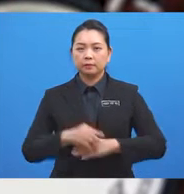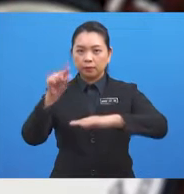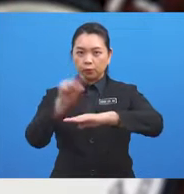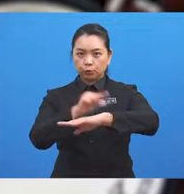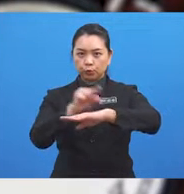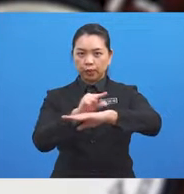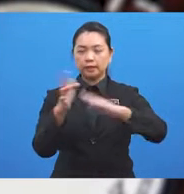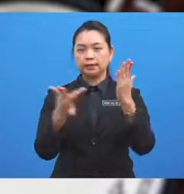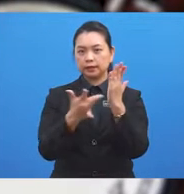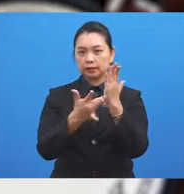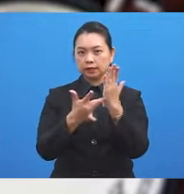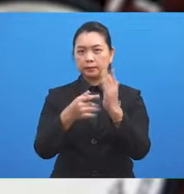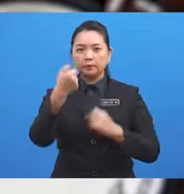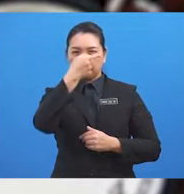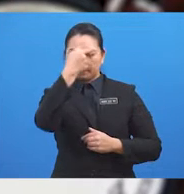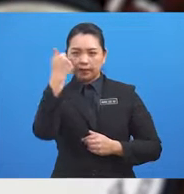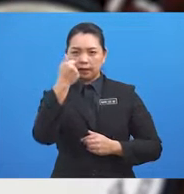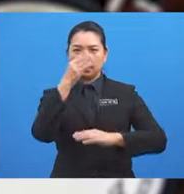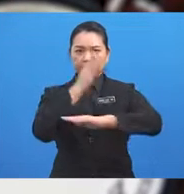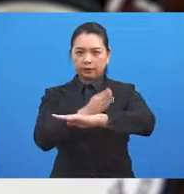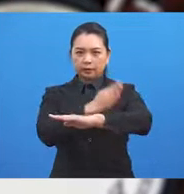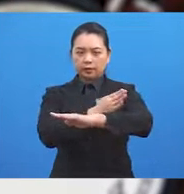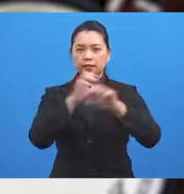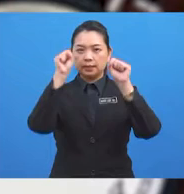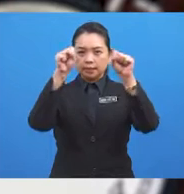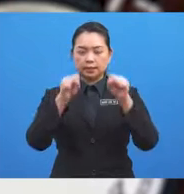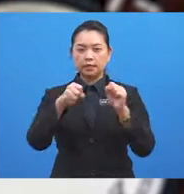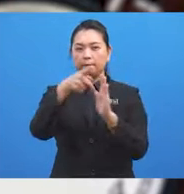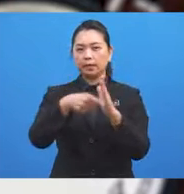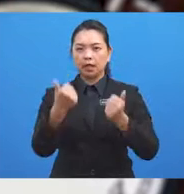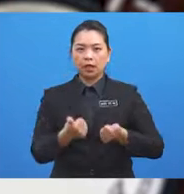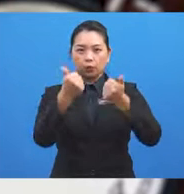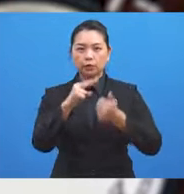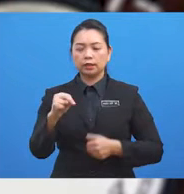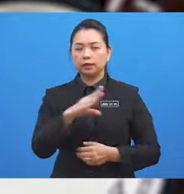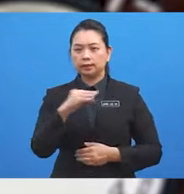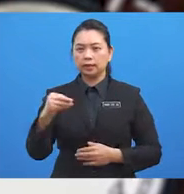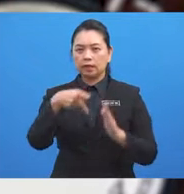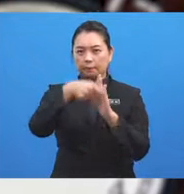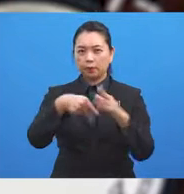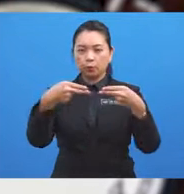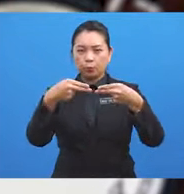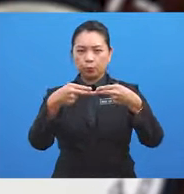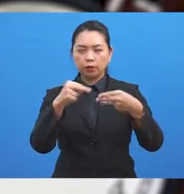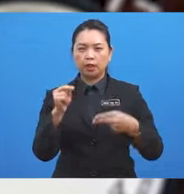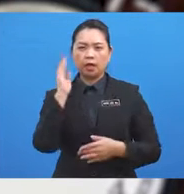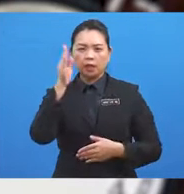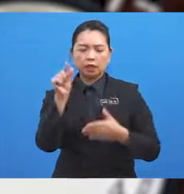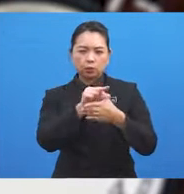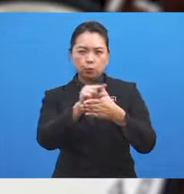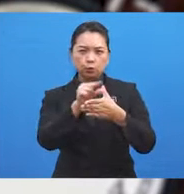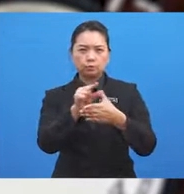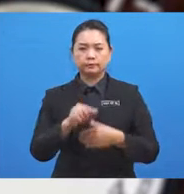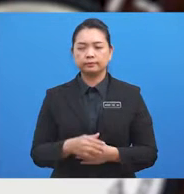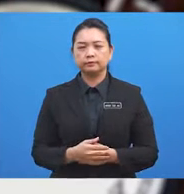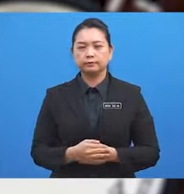Penggunaan teknologi menyebabkan perkembangan sistem pengangkutan dan perhubungan akan terjejas.